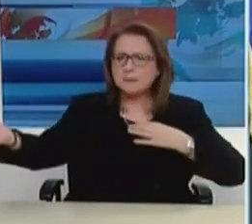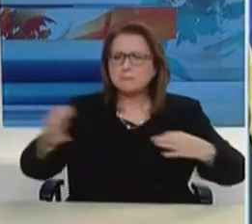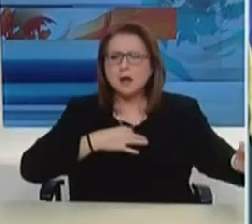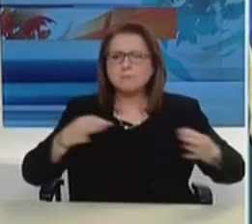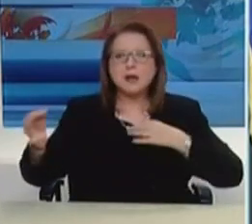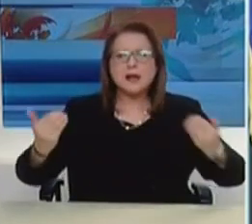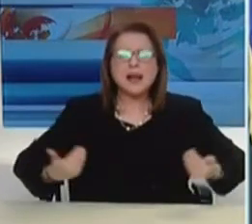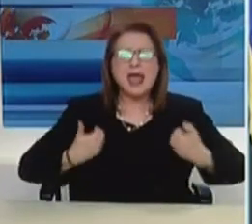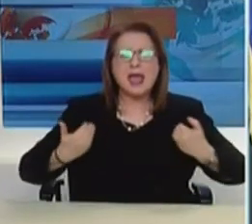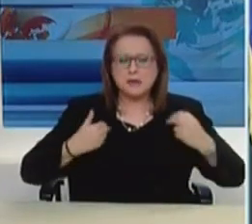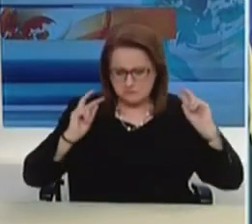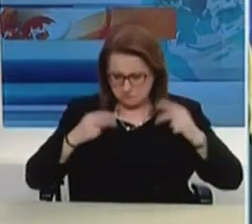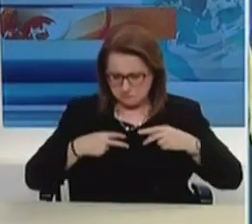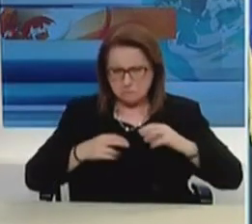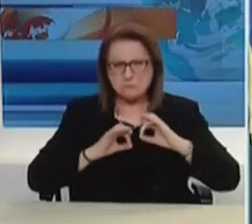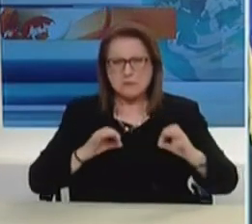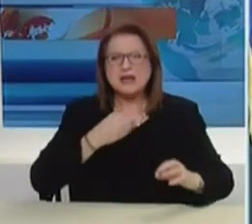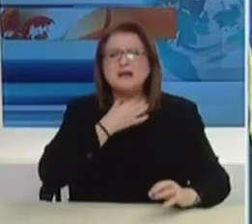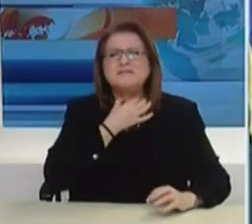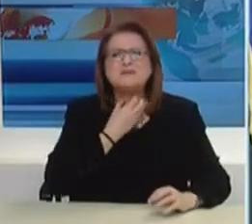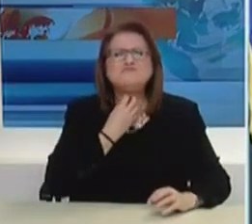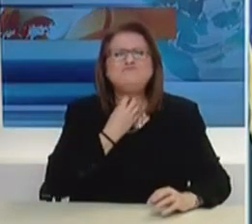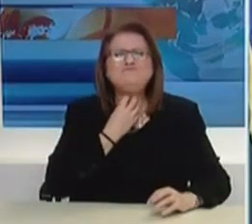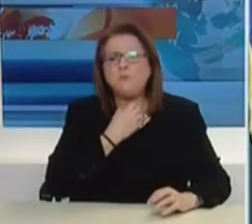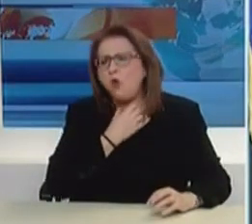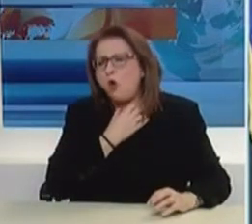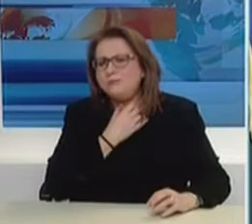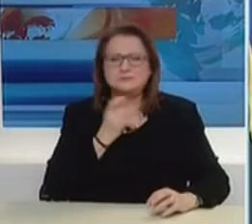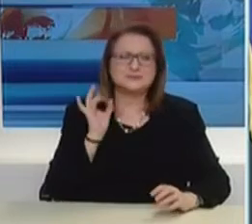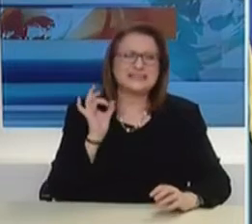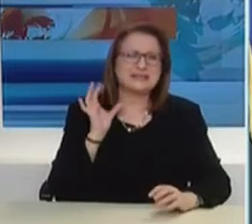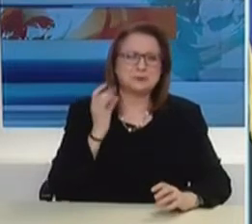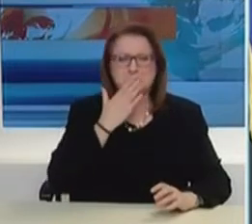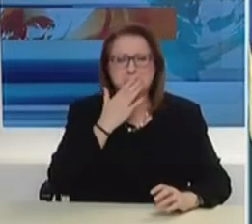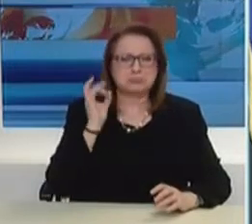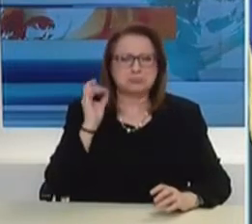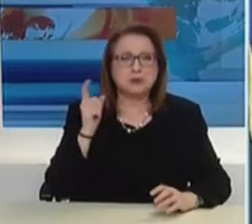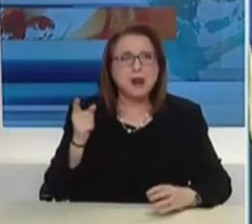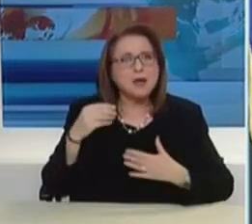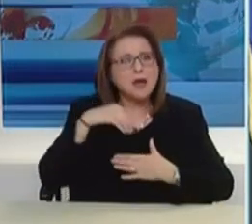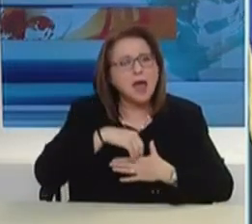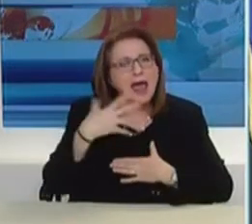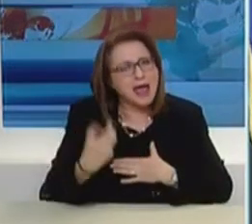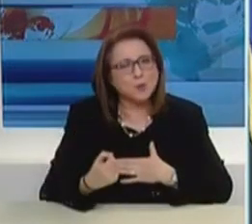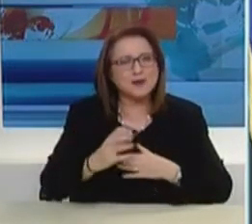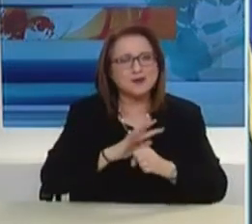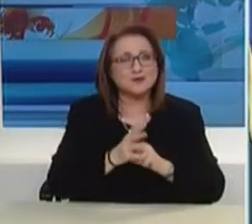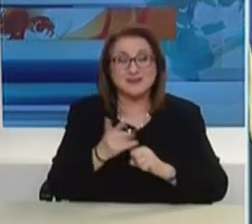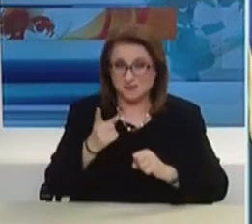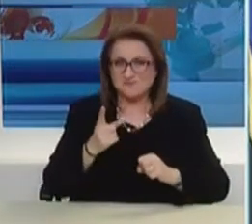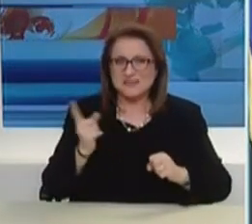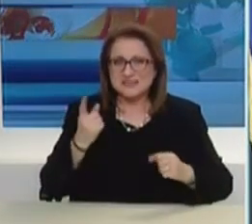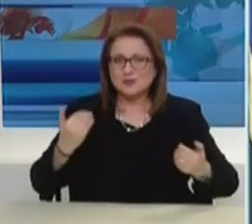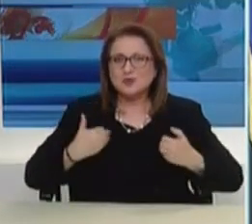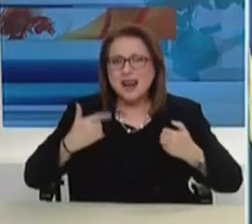γνωρίζουν ότι το έχουν, τους τρώει λίγο ο λαιμός τους και δεν δίνουν τη σημασία που πρέπει. Θέλει λοιπόν πάρα πολύ προσοχή να τηρηθεί το